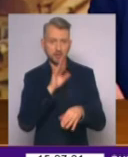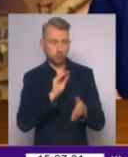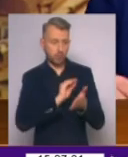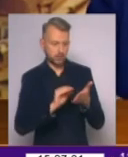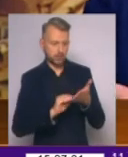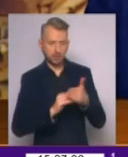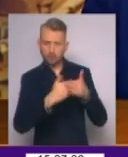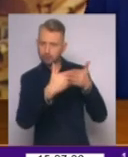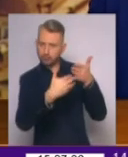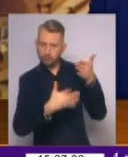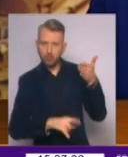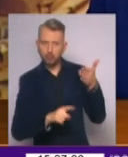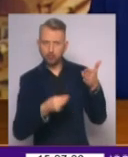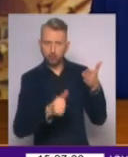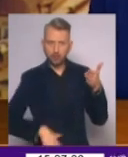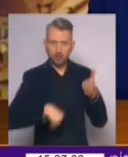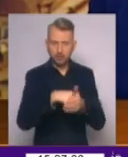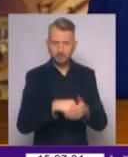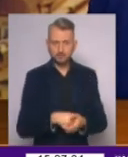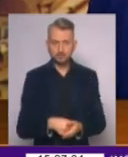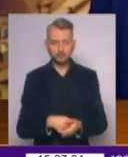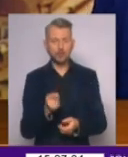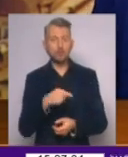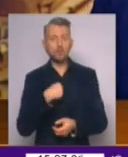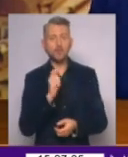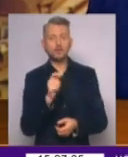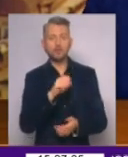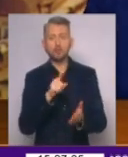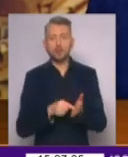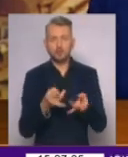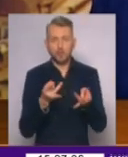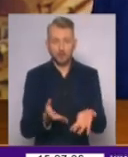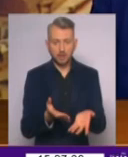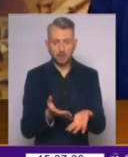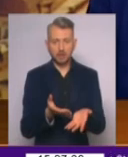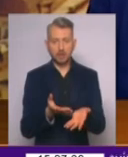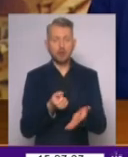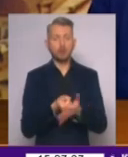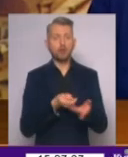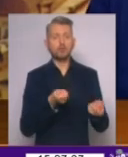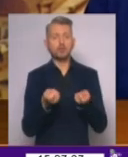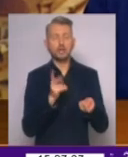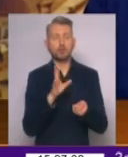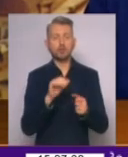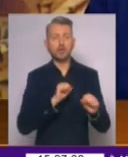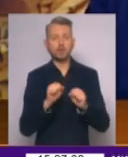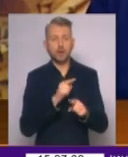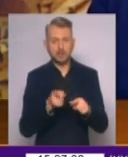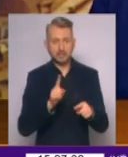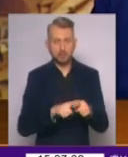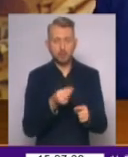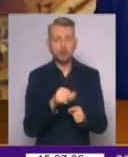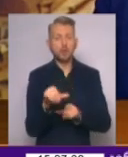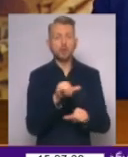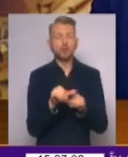оці би от, бумажки. Ці би бумажки. Тому я задаю просте питання до тих можновладців, які будуть керувати цими грошами. Куди